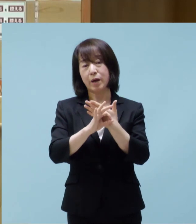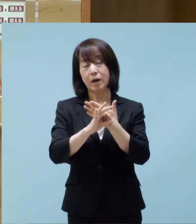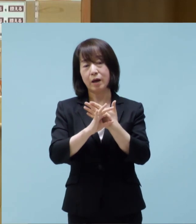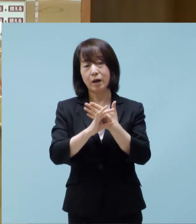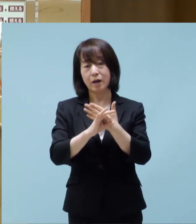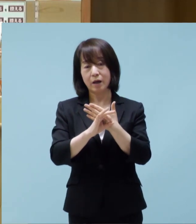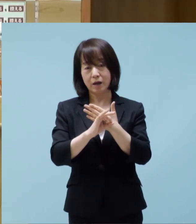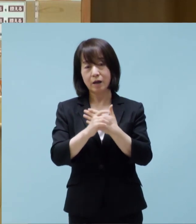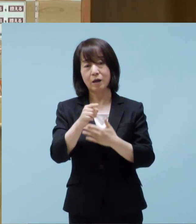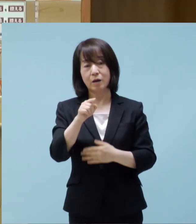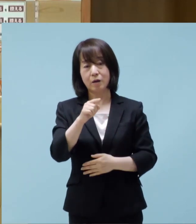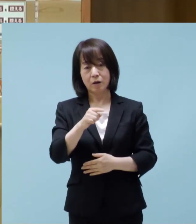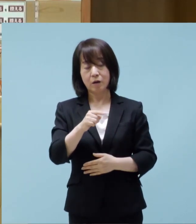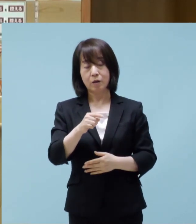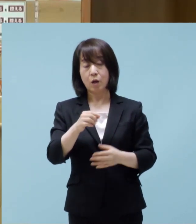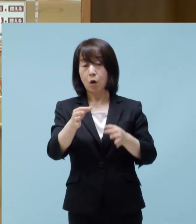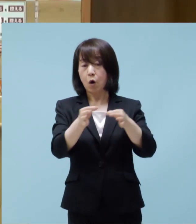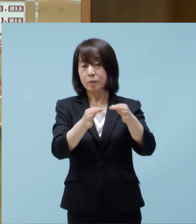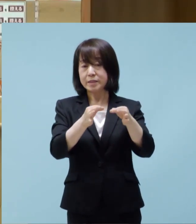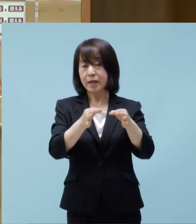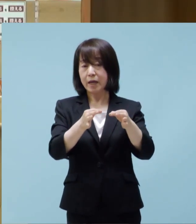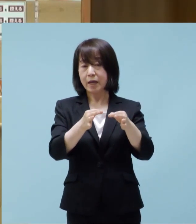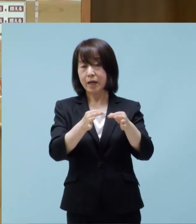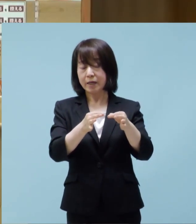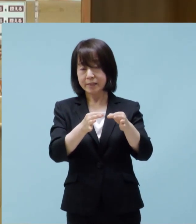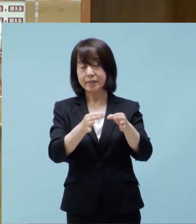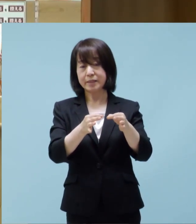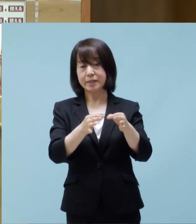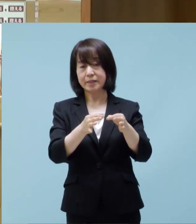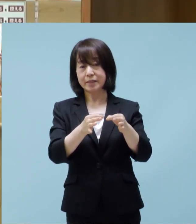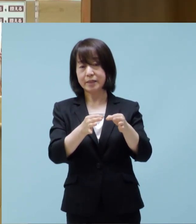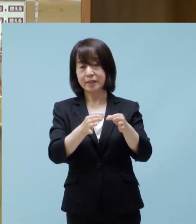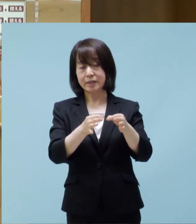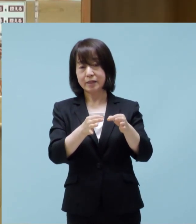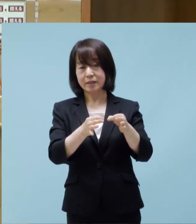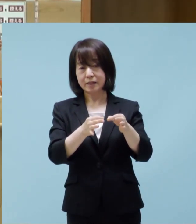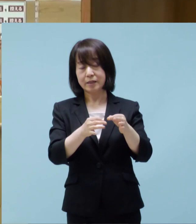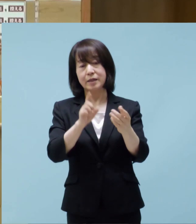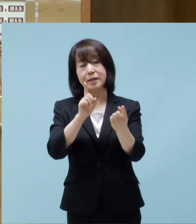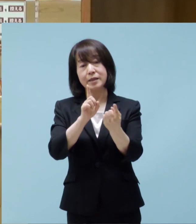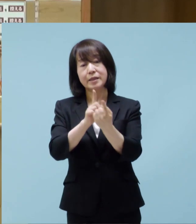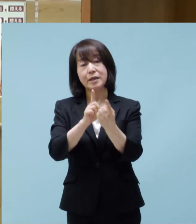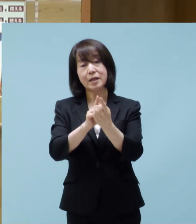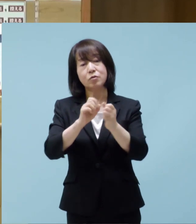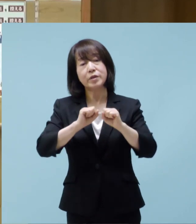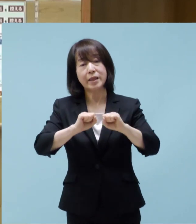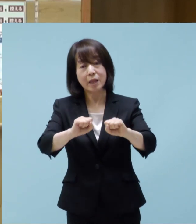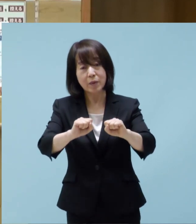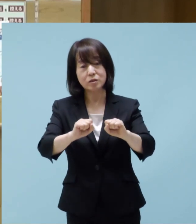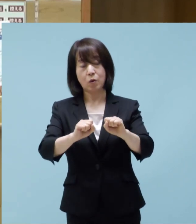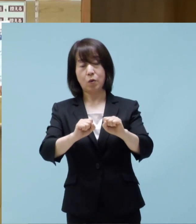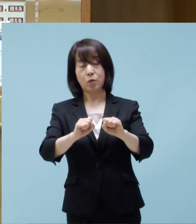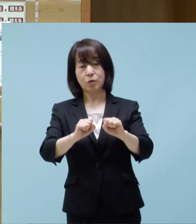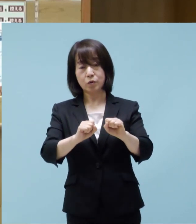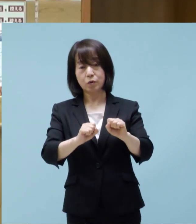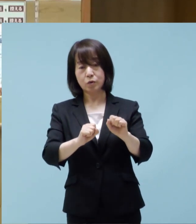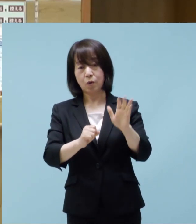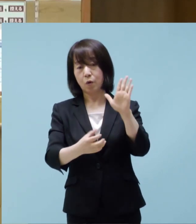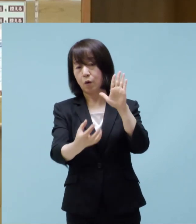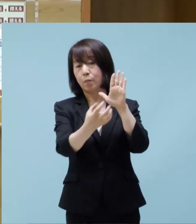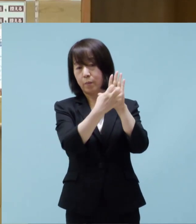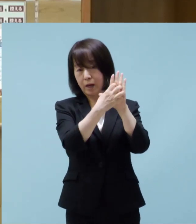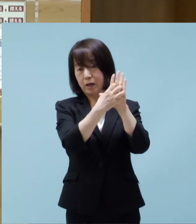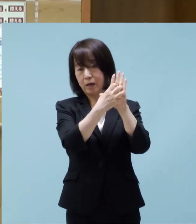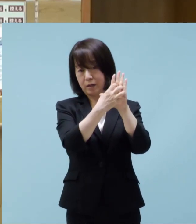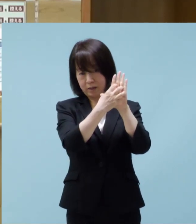ぞれお店の前にですね、こういったそれぞれの対策をやってますよということを掲示していただいた